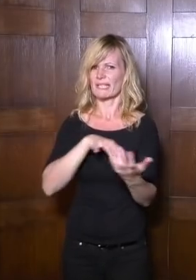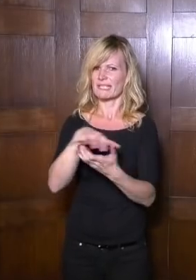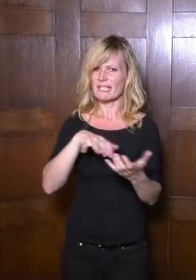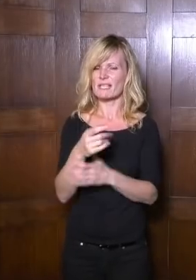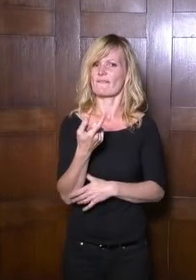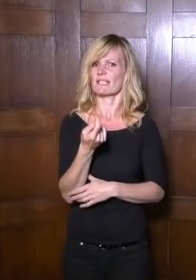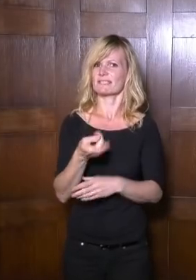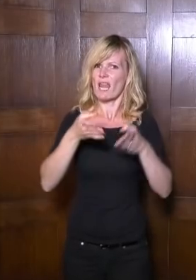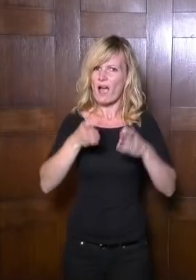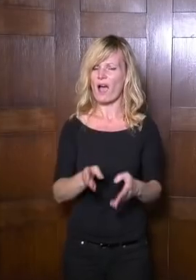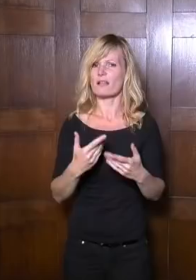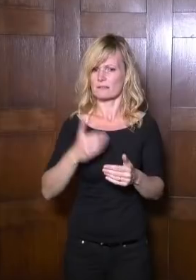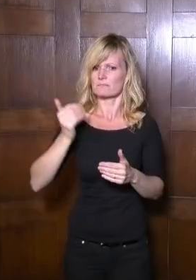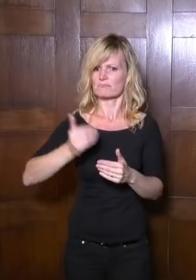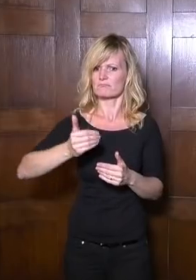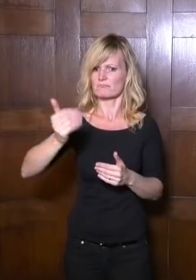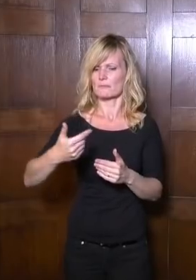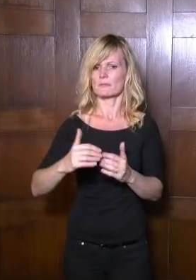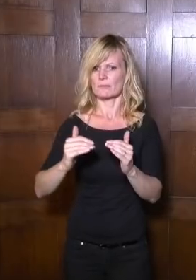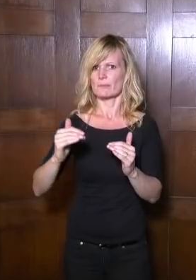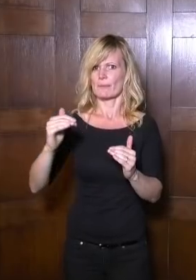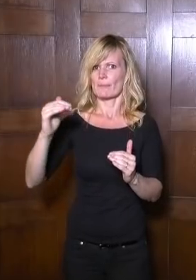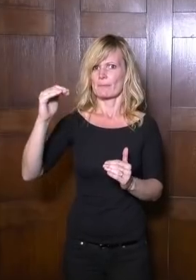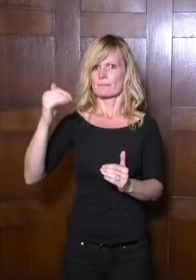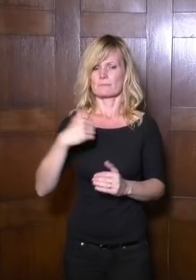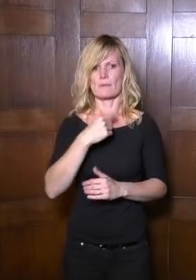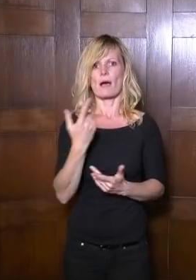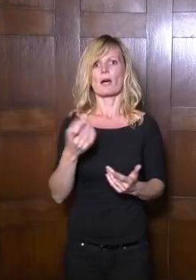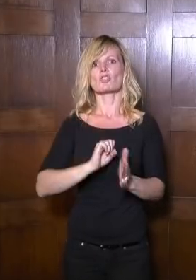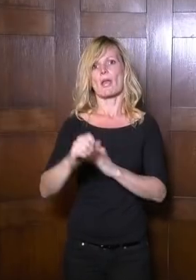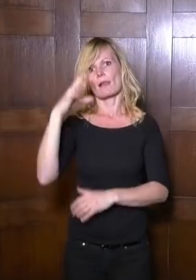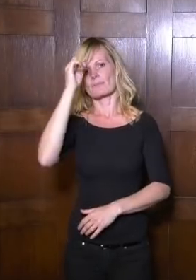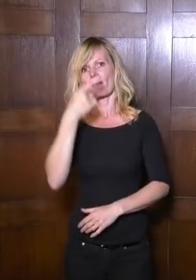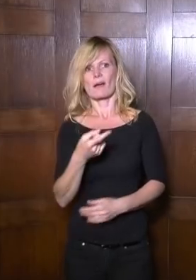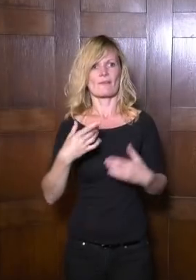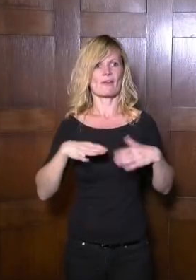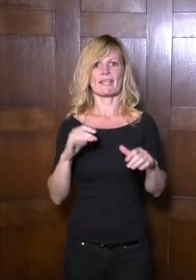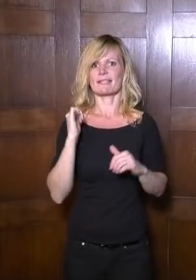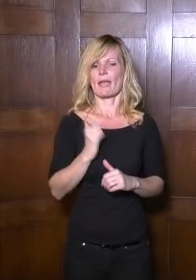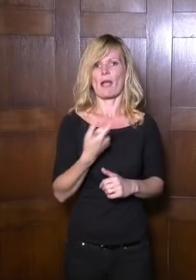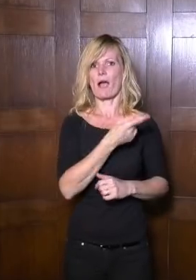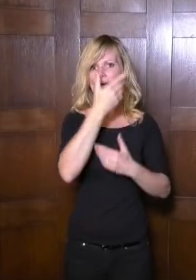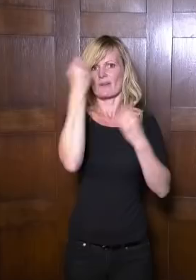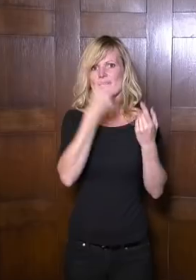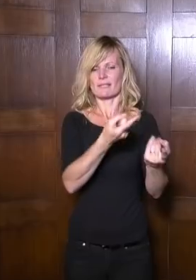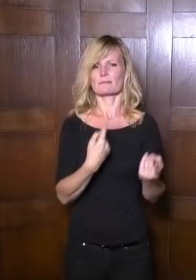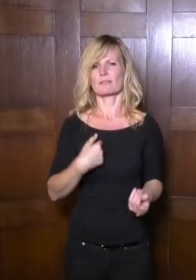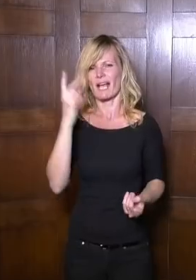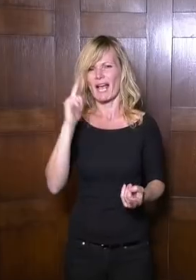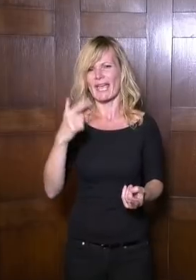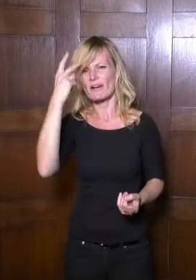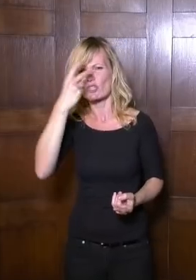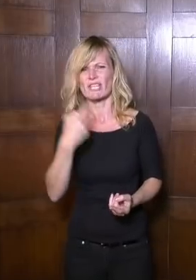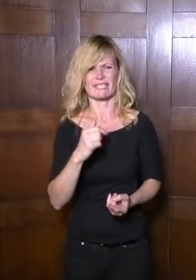Stück für Stück. Und hier hat man schnell gemerkt, die freien Träger hat auch keiner auf dem Schirm. Das versteht auch irgendwie keiner. Was ist denn das überhaupt für ein freier Träger? Wie, das